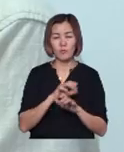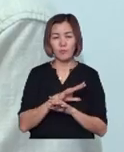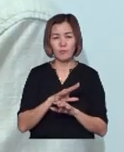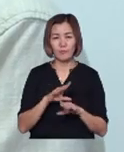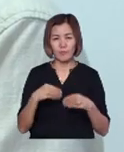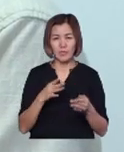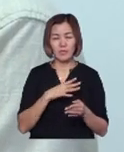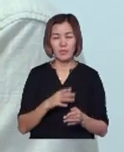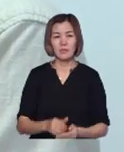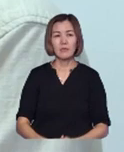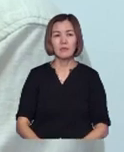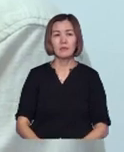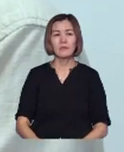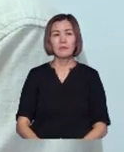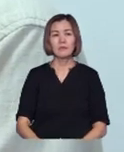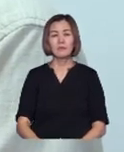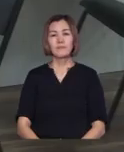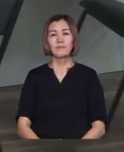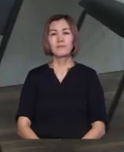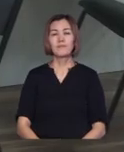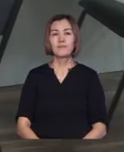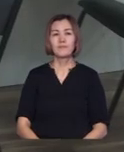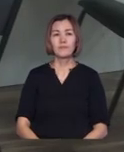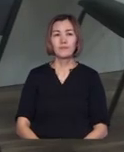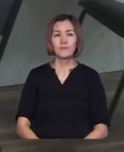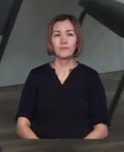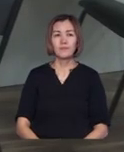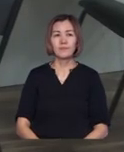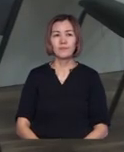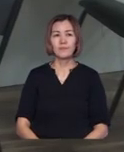береді дейді сарапшылар. Роза Дүйсебаева, Жеңіс Әбдірешев, Жетісу телерадио компаниясы.